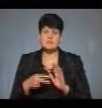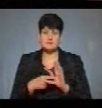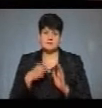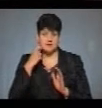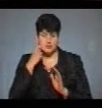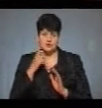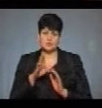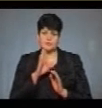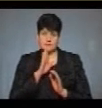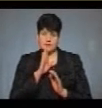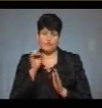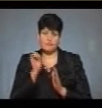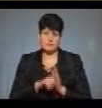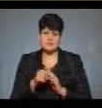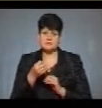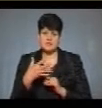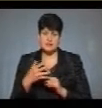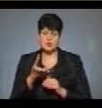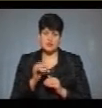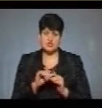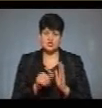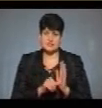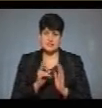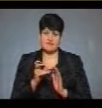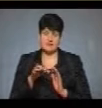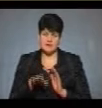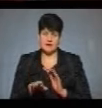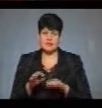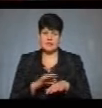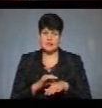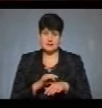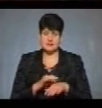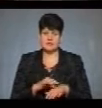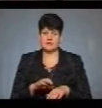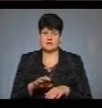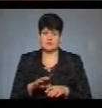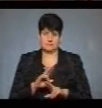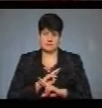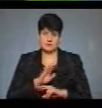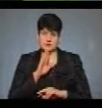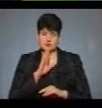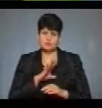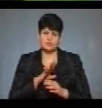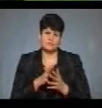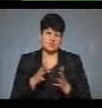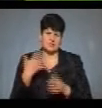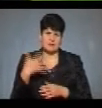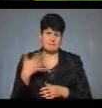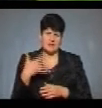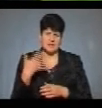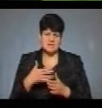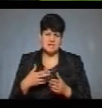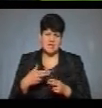Тетяну Підвашецьку вбили в ніч з 15 на 16 квітня. На тілі загиблої судово-медичний експерт виявив понад 50 колото-ріжучих